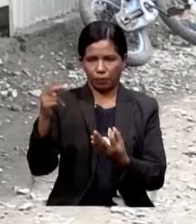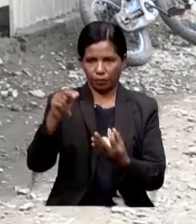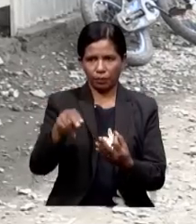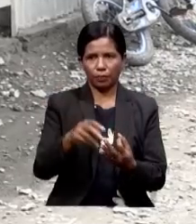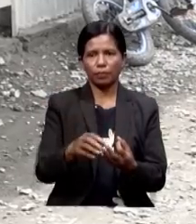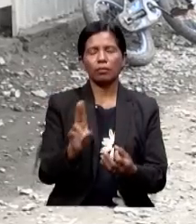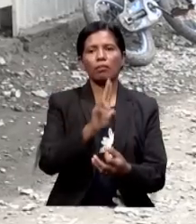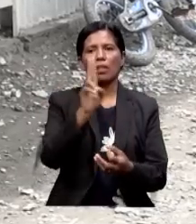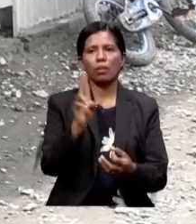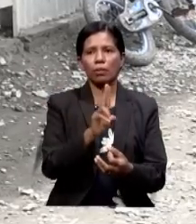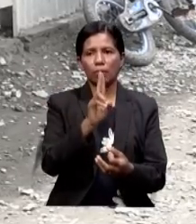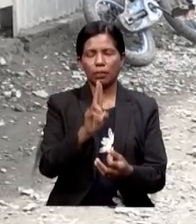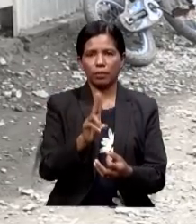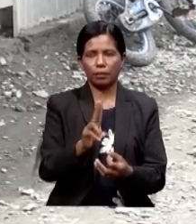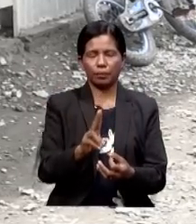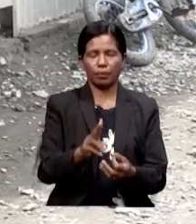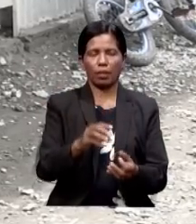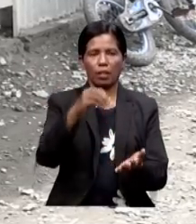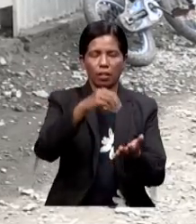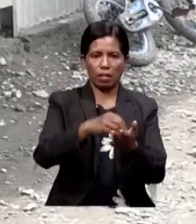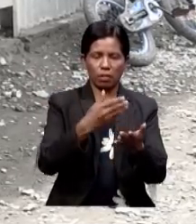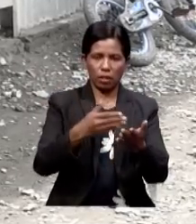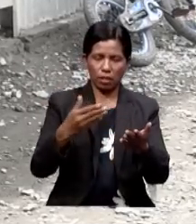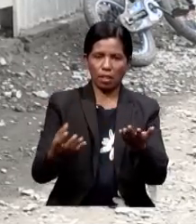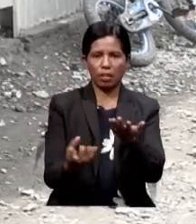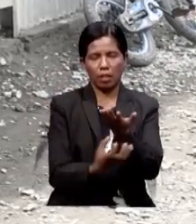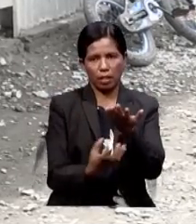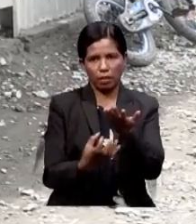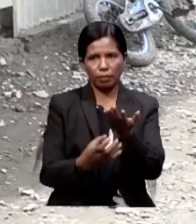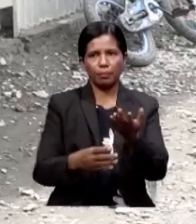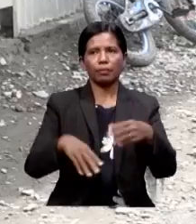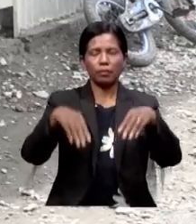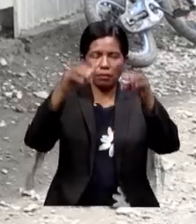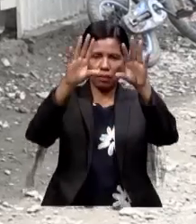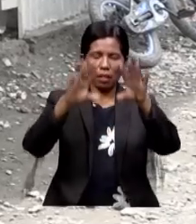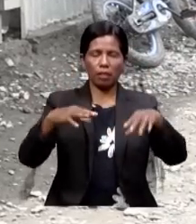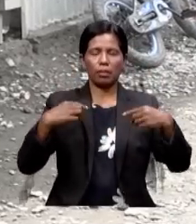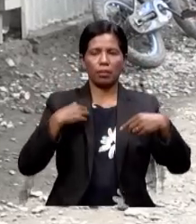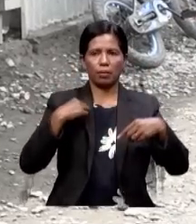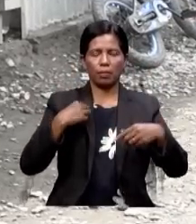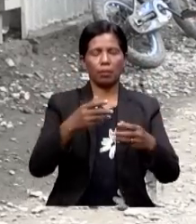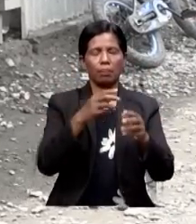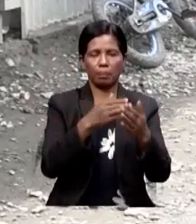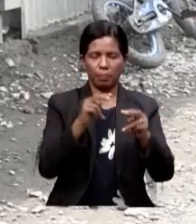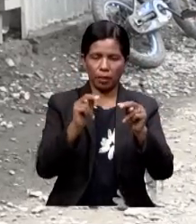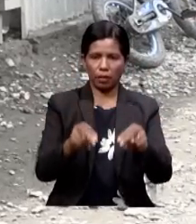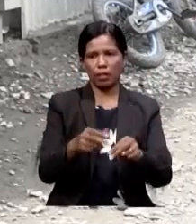Ho di uja, barai sesan dapur nian, habai ropa, non necessidade selutan.